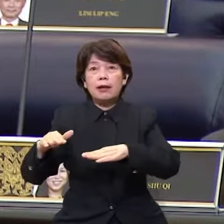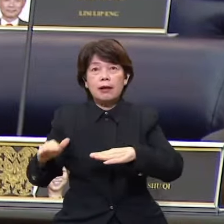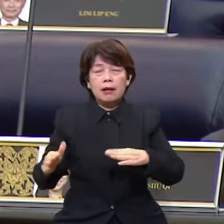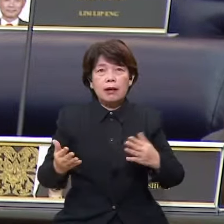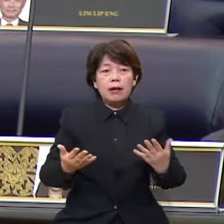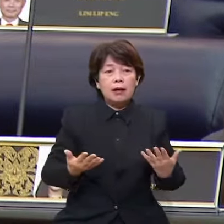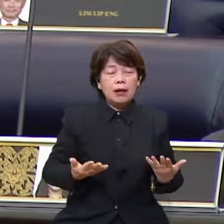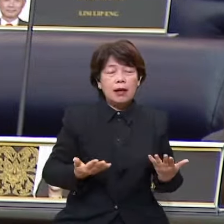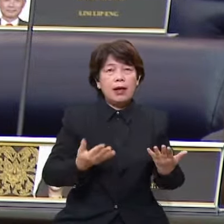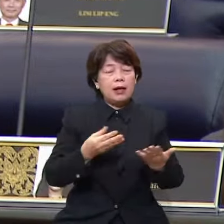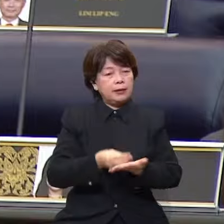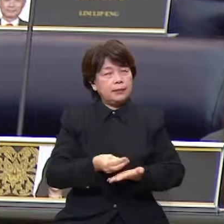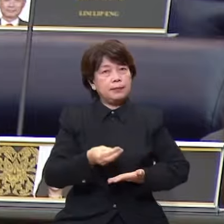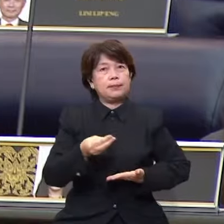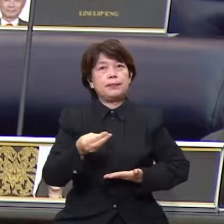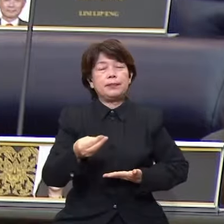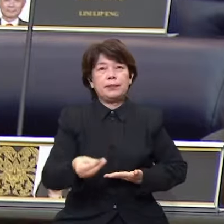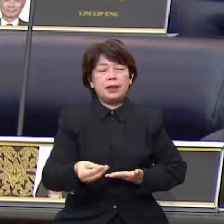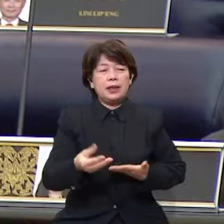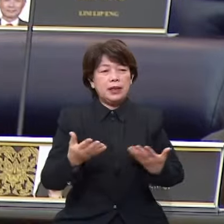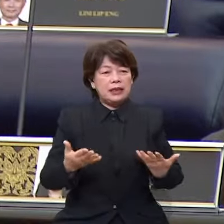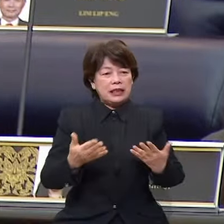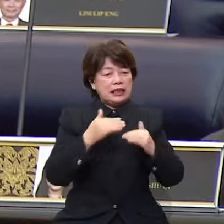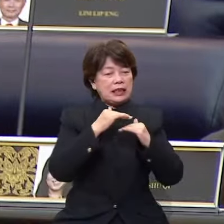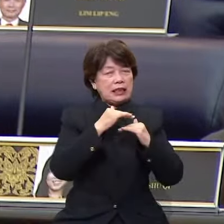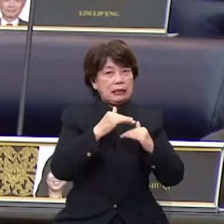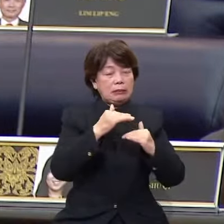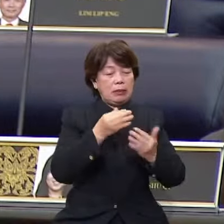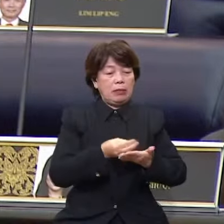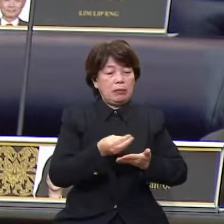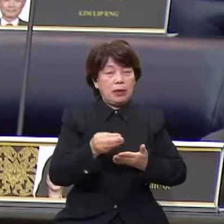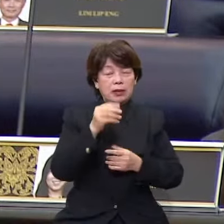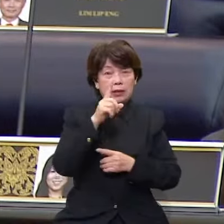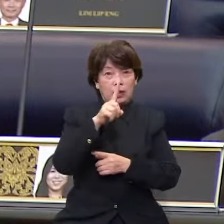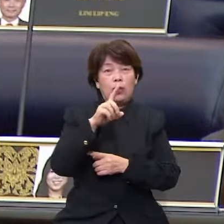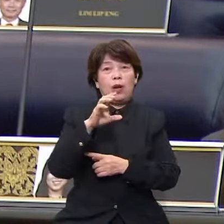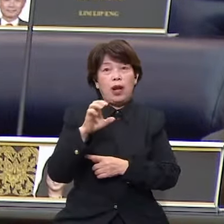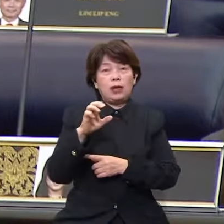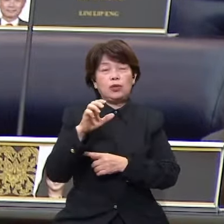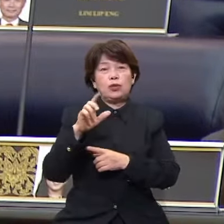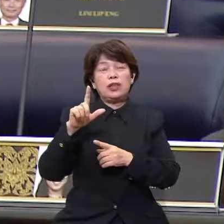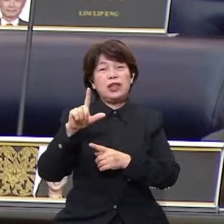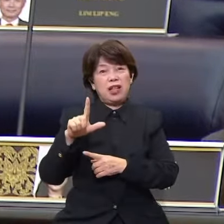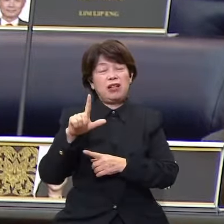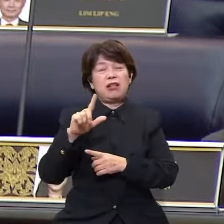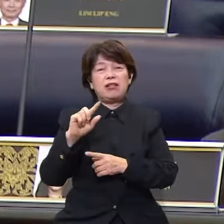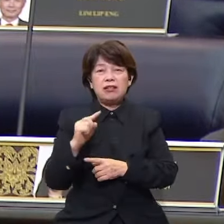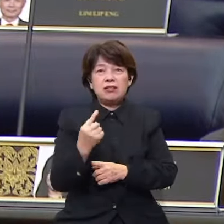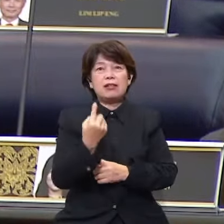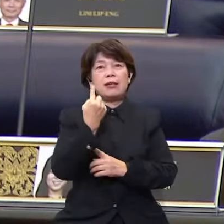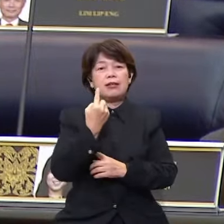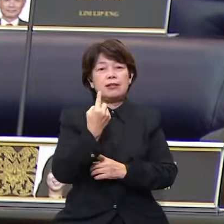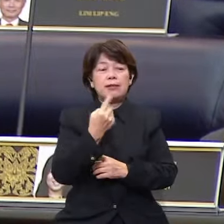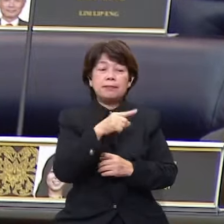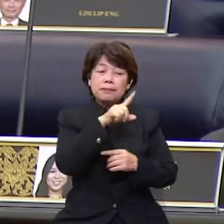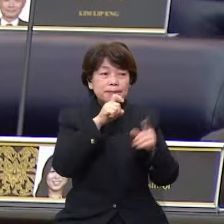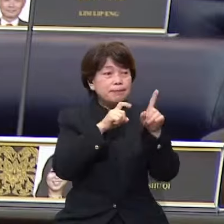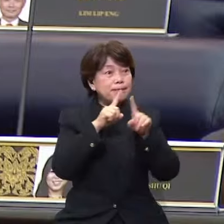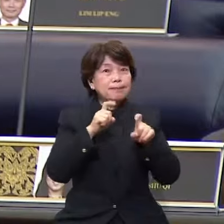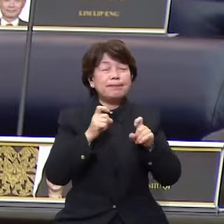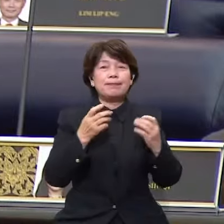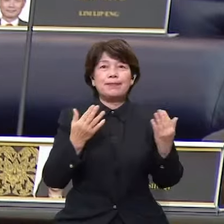mereka diberikan satu limit 100 liter sahaja. Jadi saya ingin bertanya kepada Yang Berhormat Menteri sama